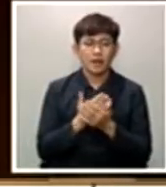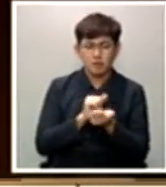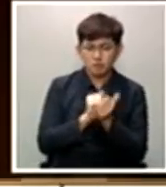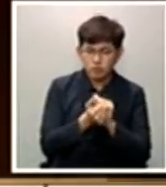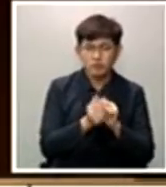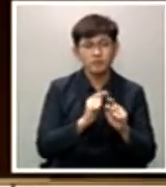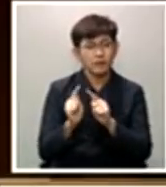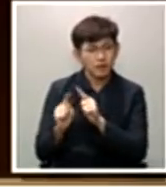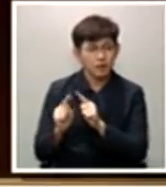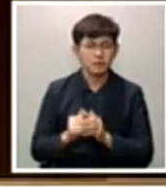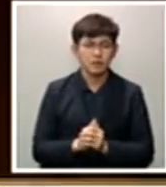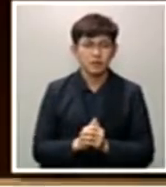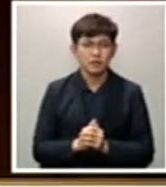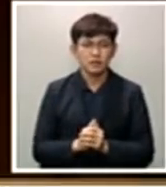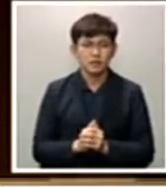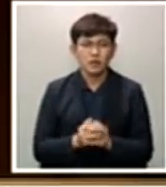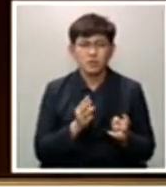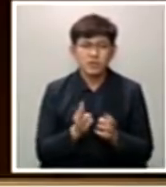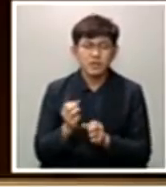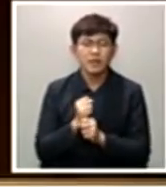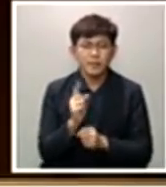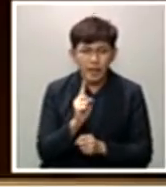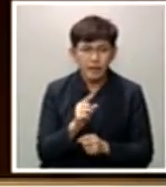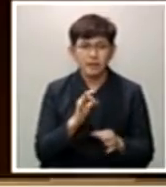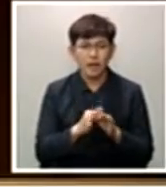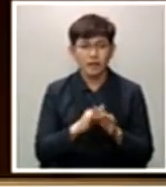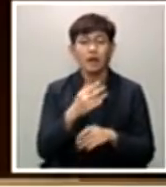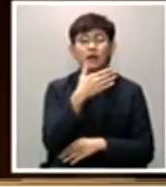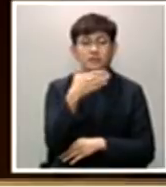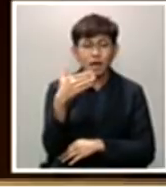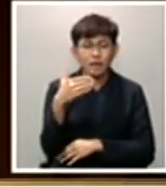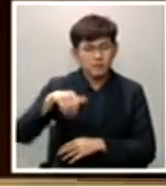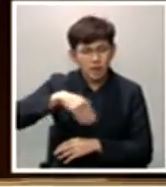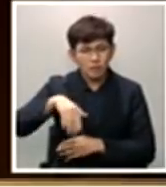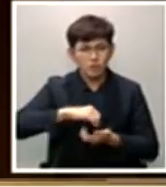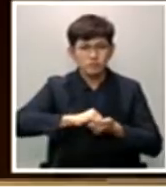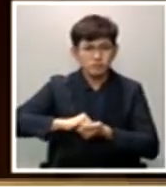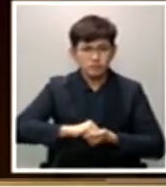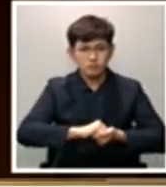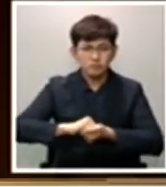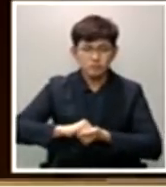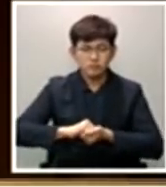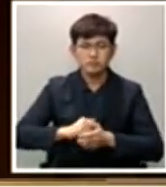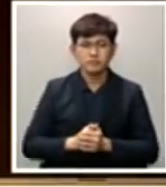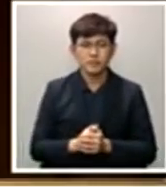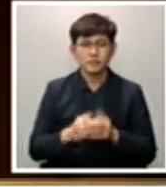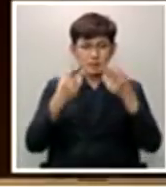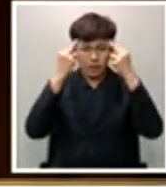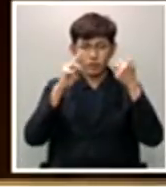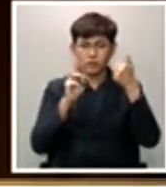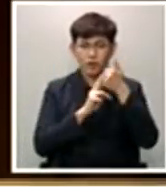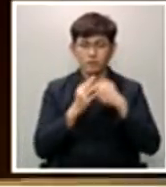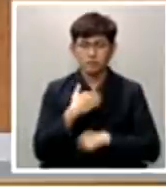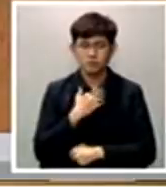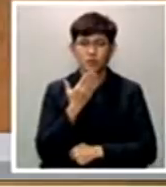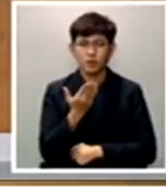าเงินเนี่ยเราใช้วิธีว่าเชิญแบงก์ชาติเชิญทุกคนเนี่ยเข้ามาร่วมกัน ท่านรองนายกครับขออนุญาตแป๊บหนึ่งนะ